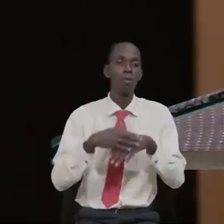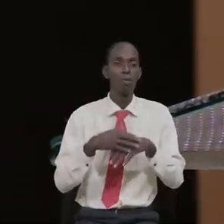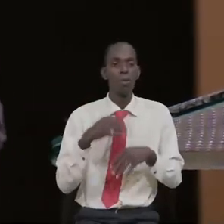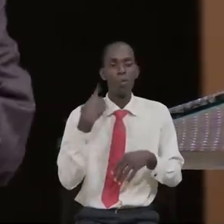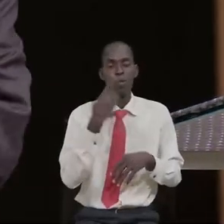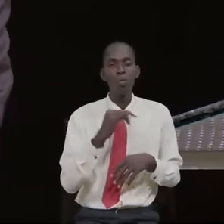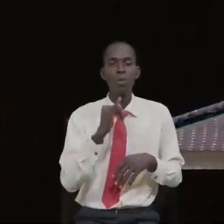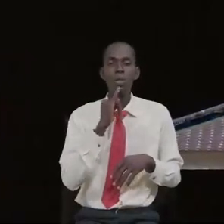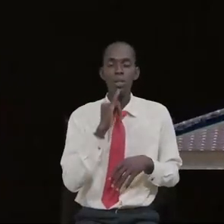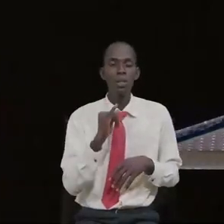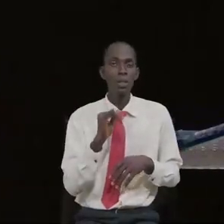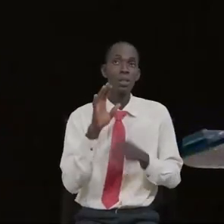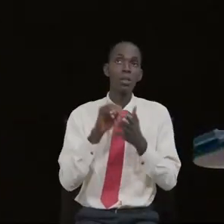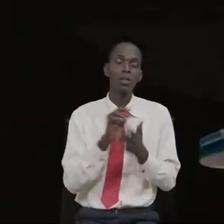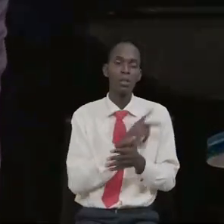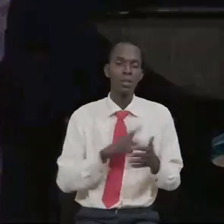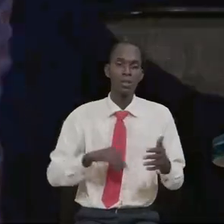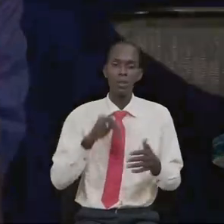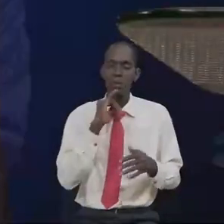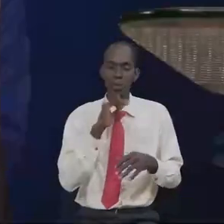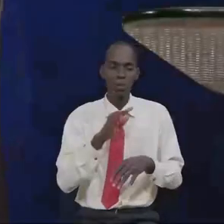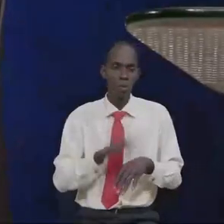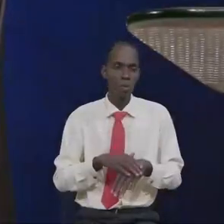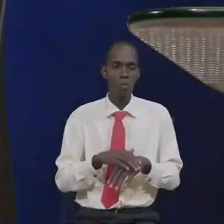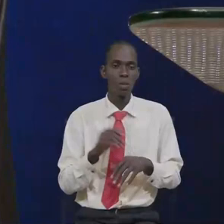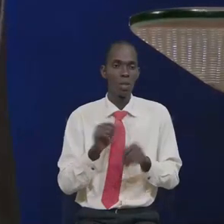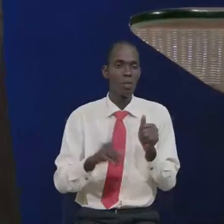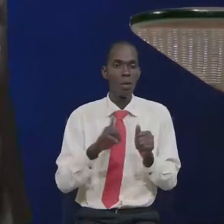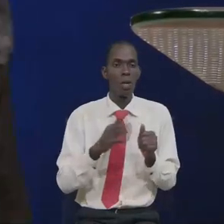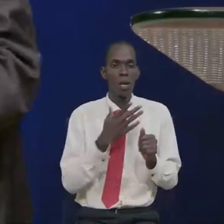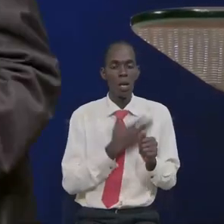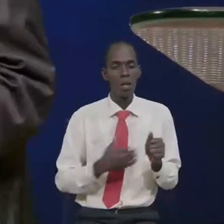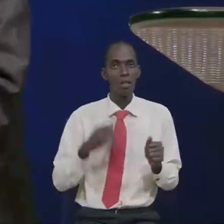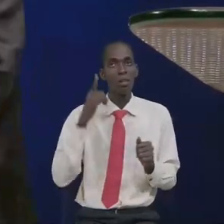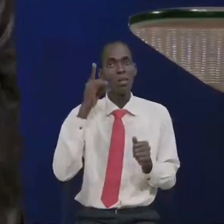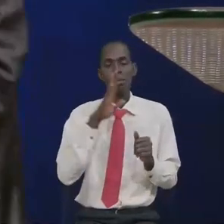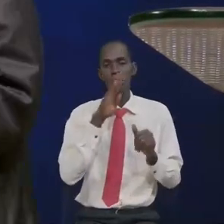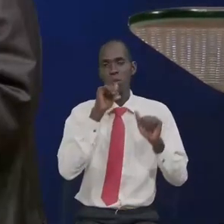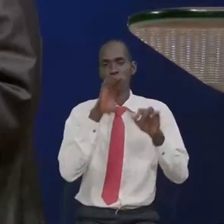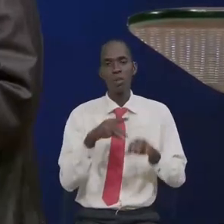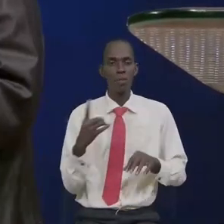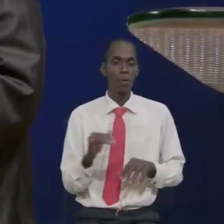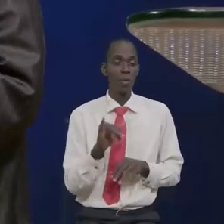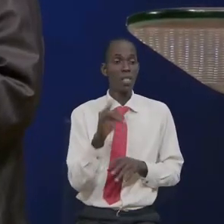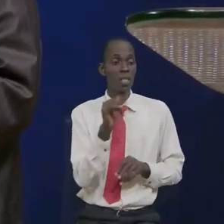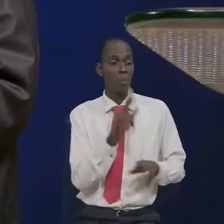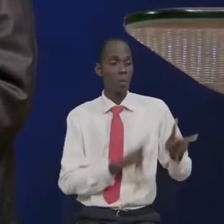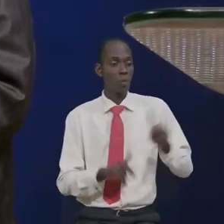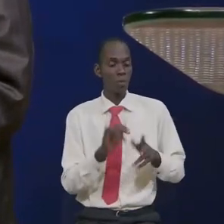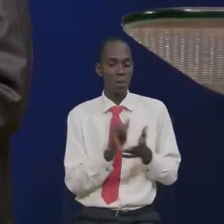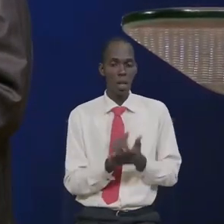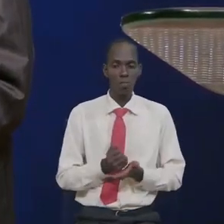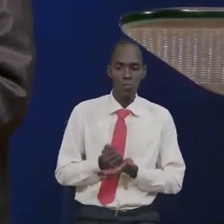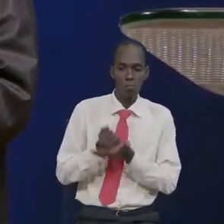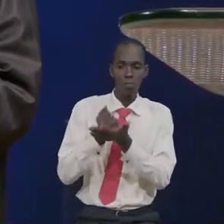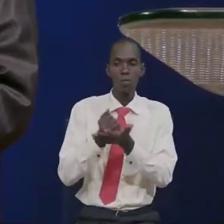Alors, ceux qui l'ont aidé, ceux qui l'ont supporté de saisir Shadrach, Meshach et Abednego et les jeter